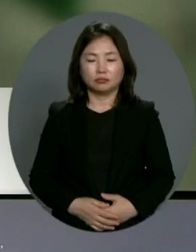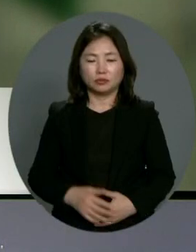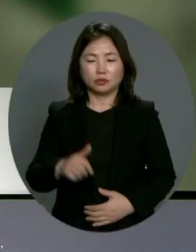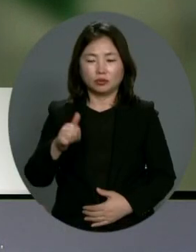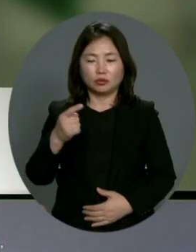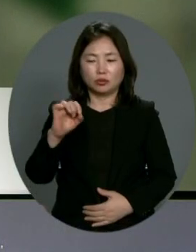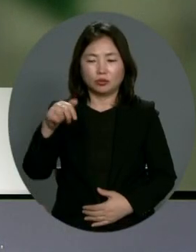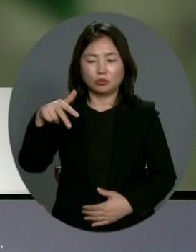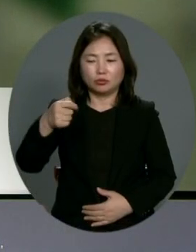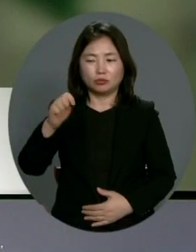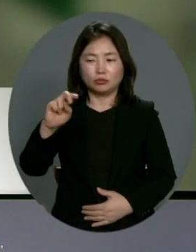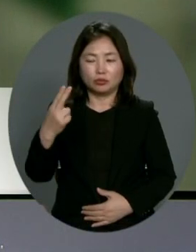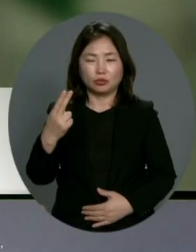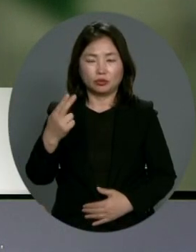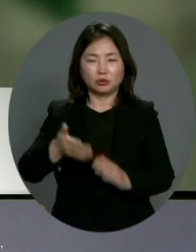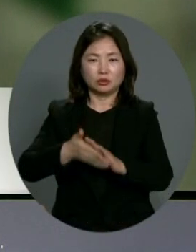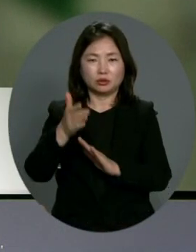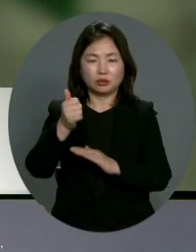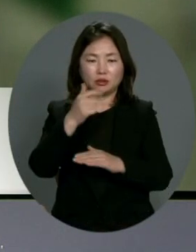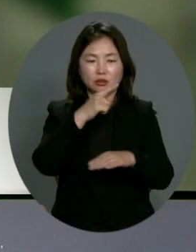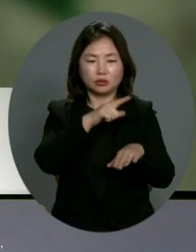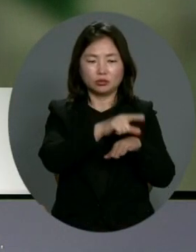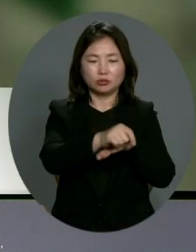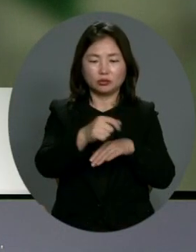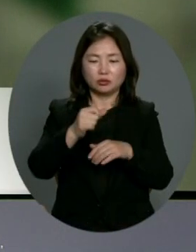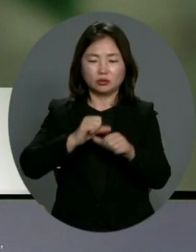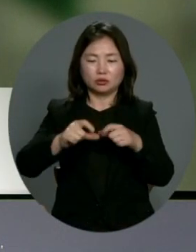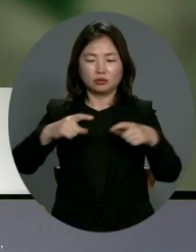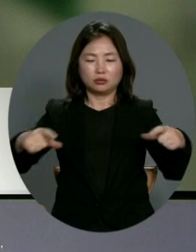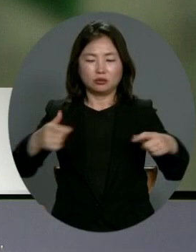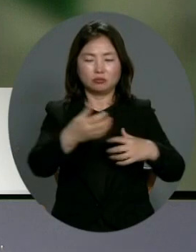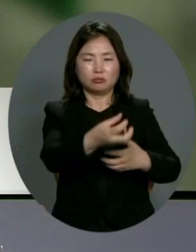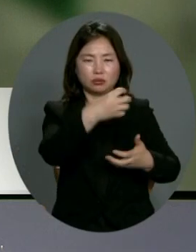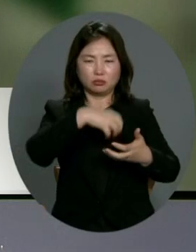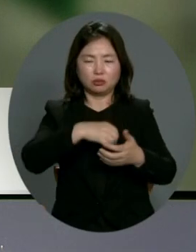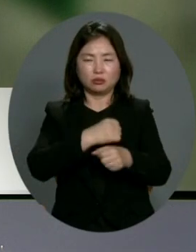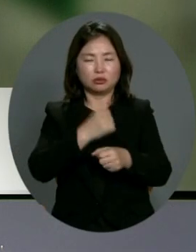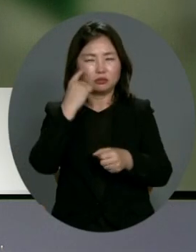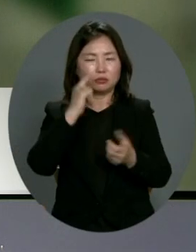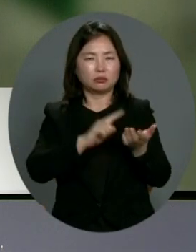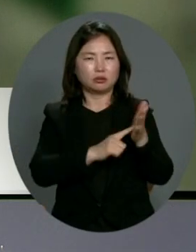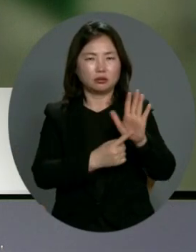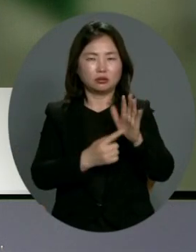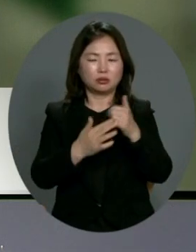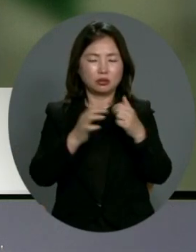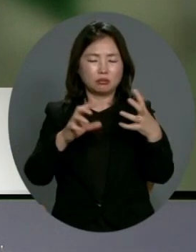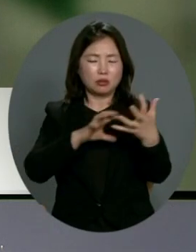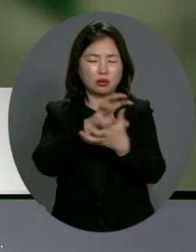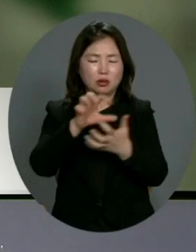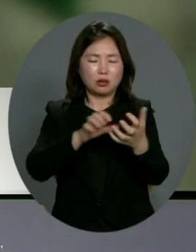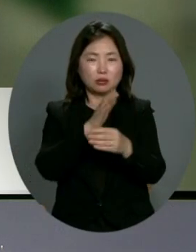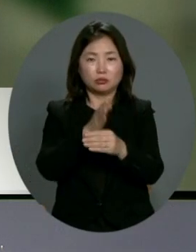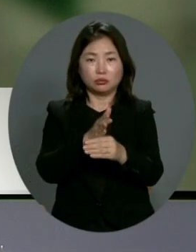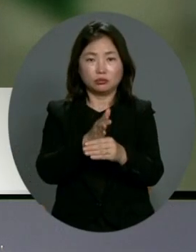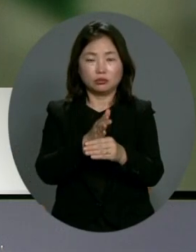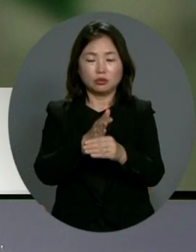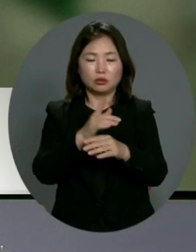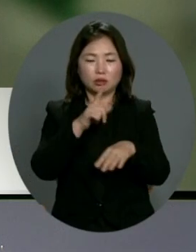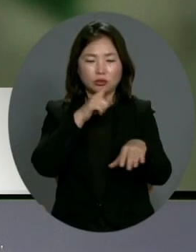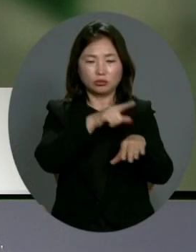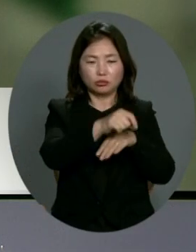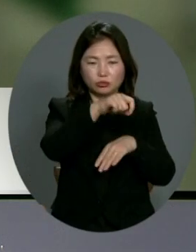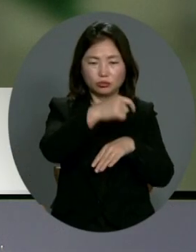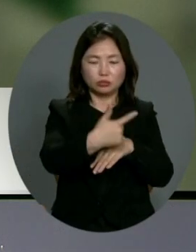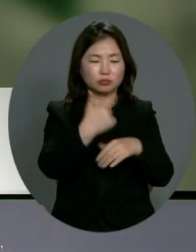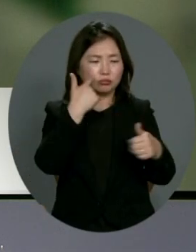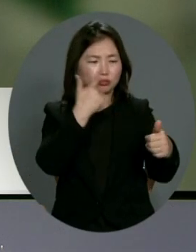홍준표 대구시장이 최근 달성군 가창면을 수성구로 편입시키겠다는 생각을 밝히면서 혼란이 빚어지고 있습니다. 달성군의